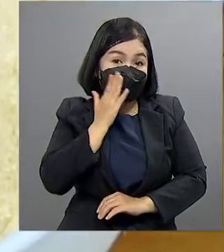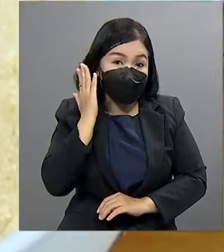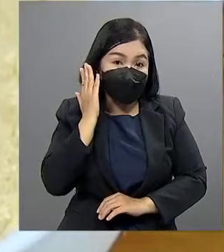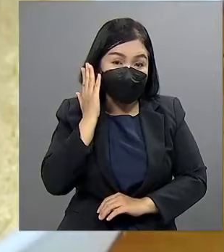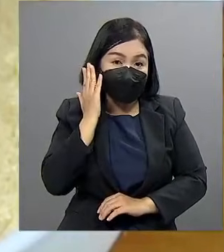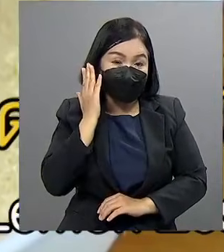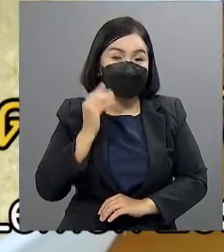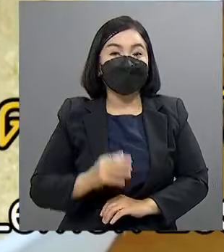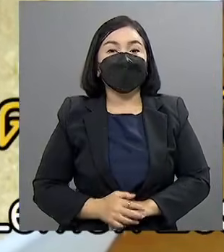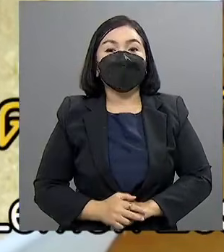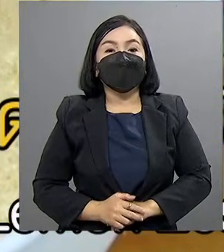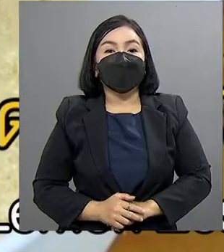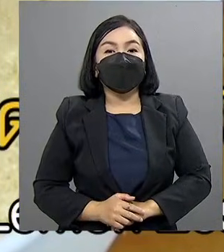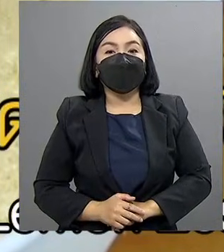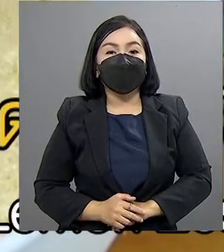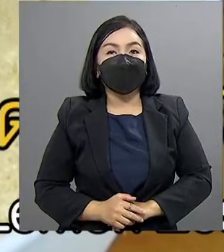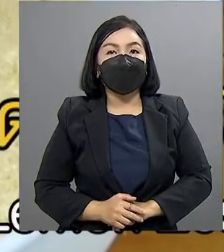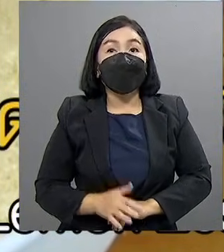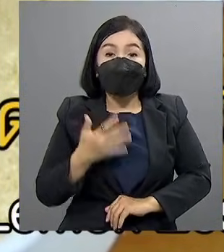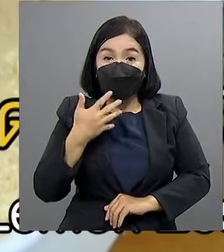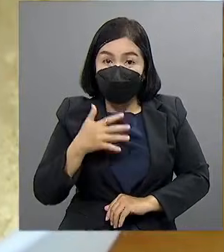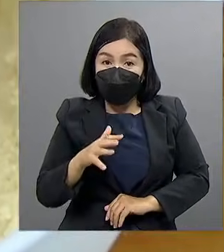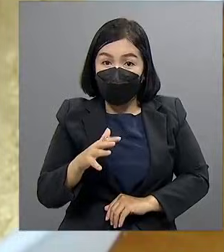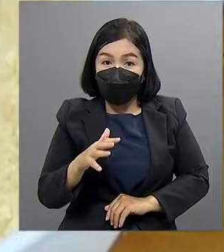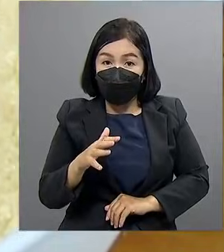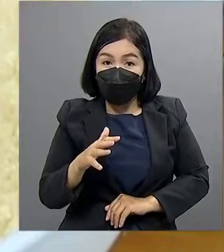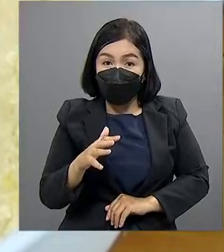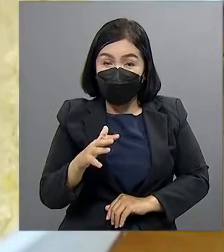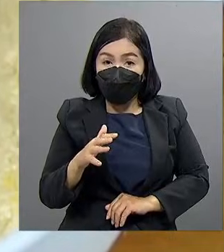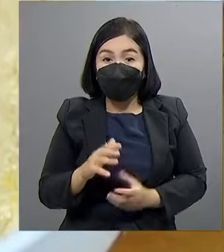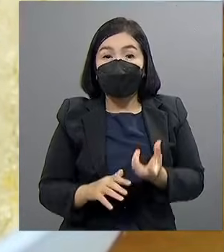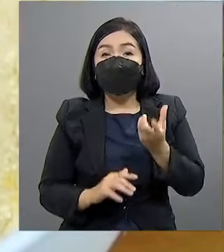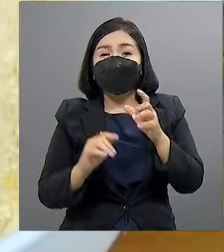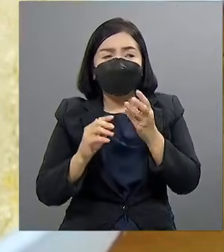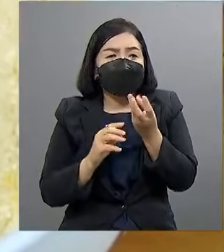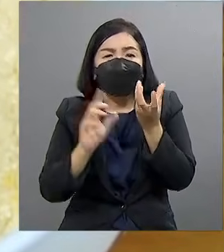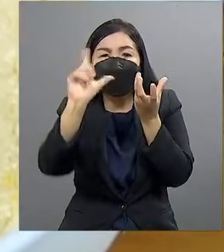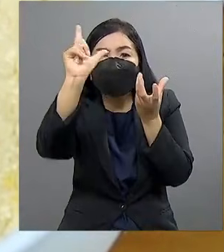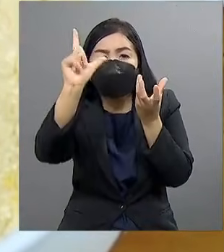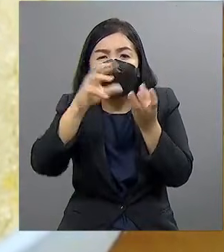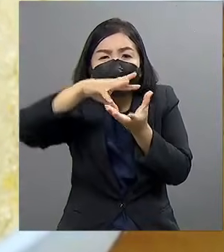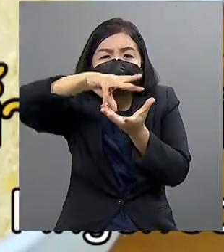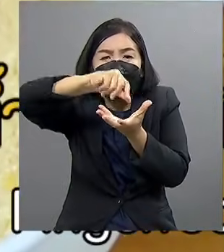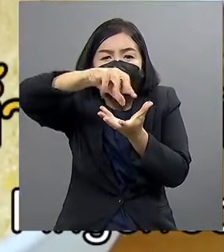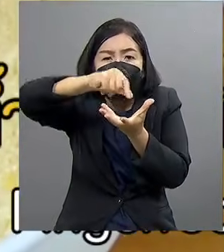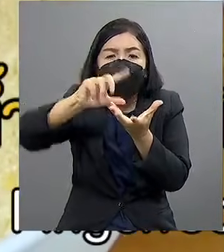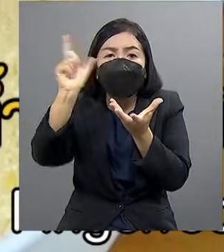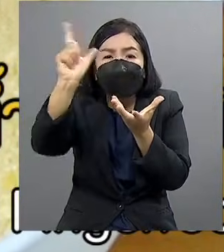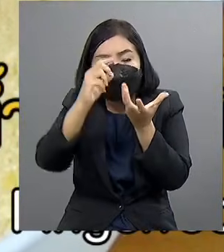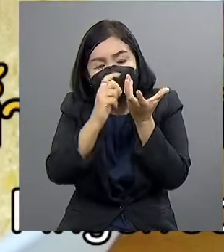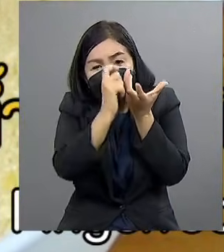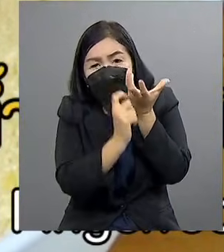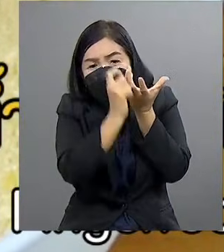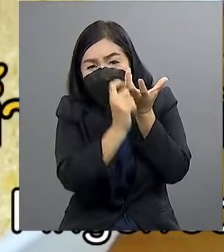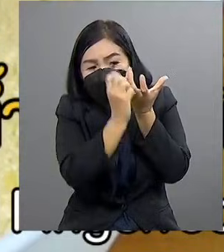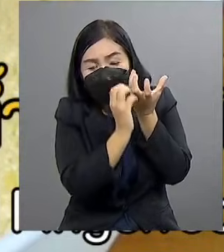จากนั้นนะครับผมก็จะใส่เปลือกเลมอนนะครับที่เราขูดมานะครับอันนี้ใส่พอประมาณนะครับตามด้วย